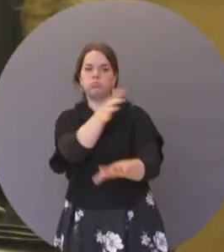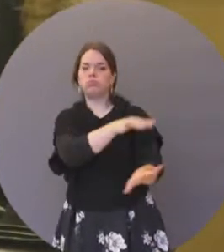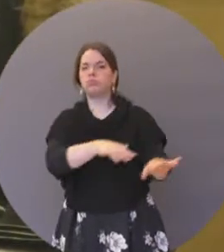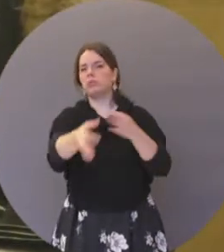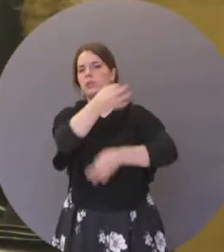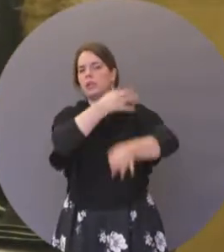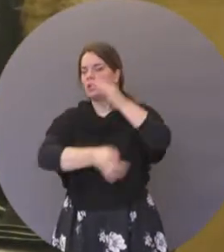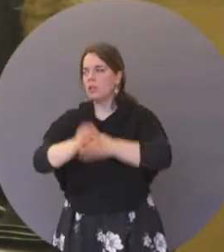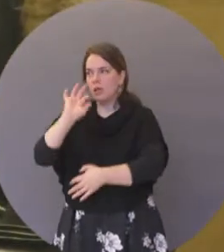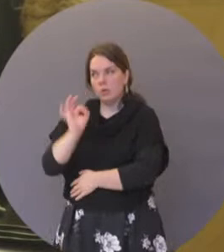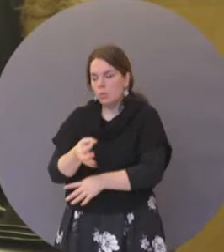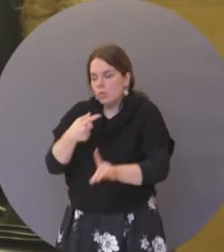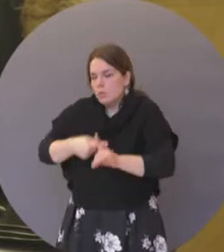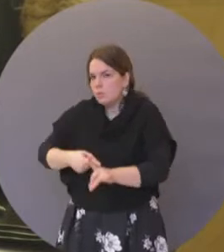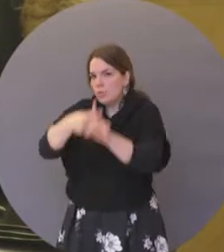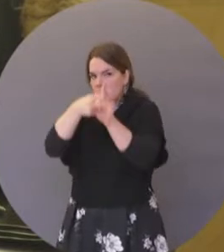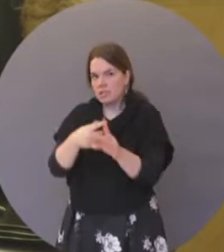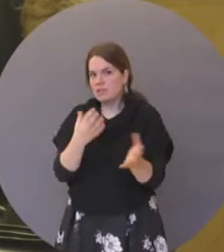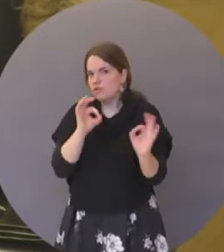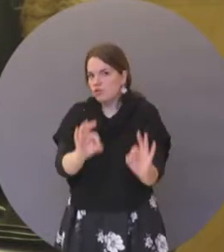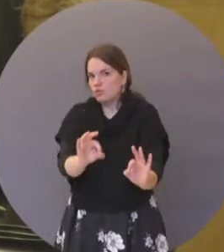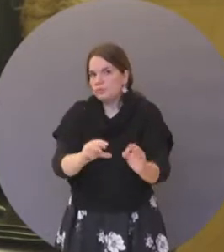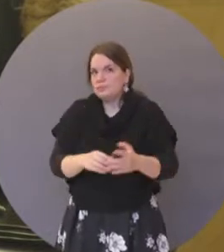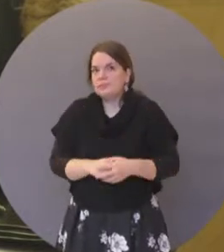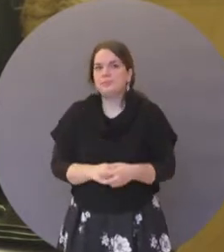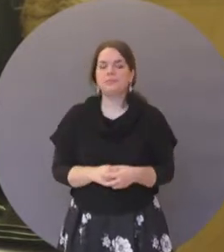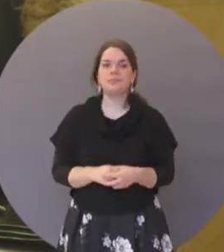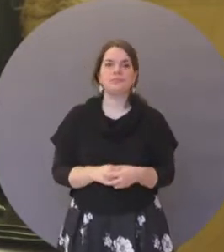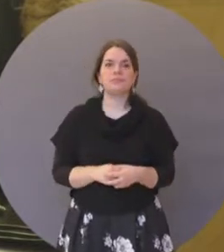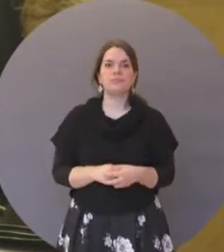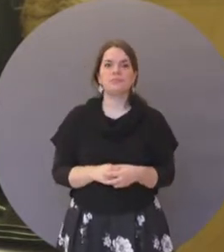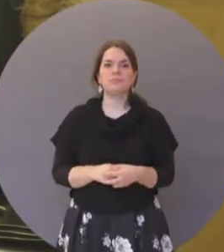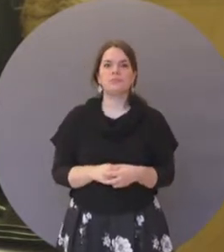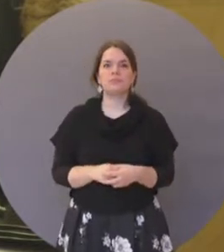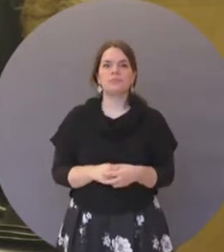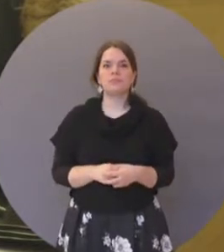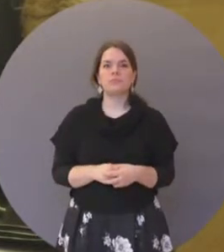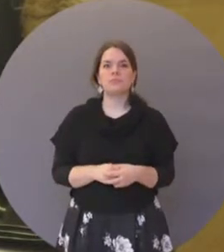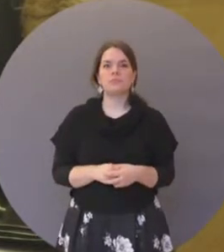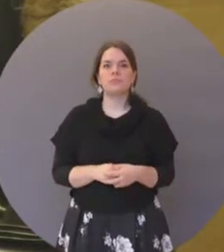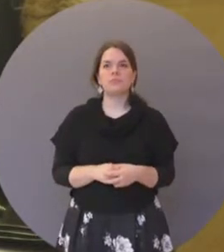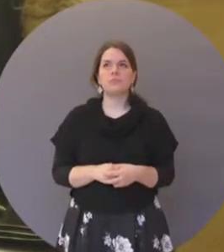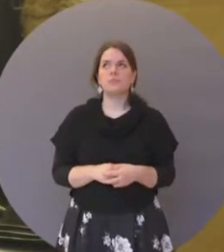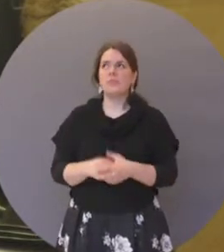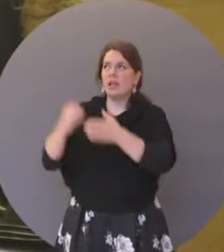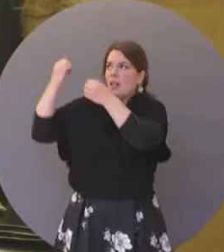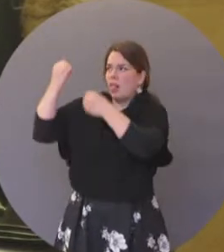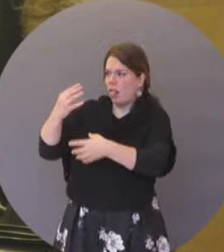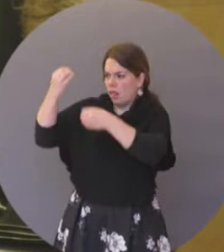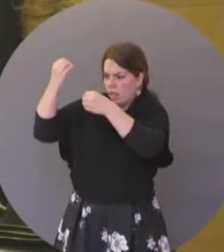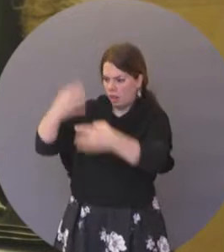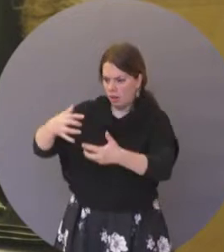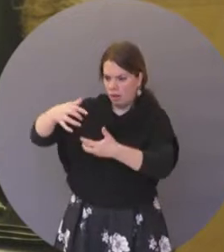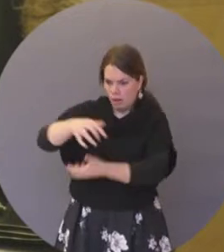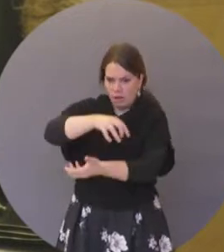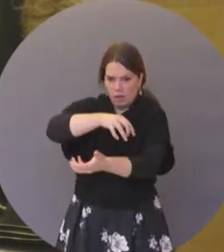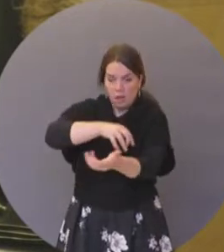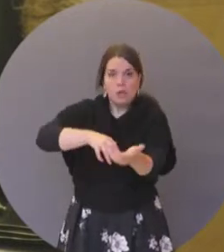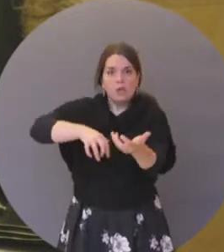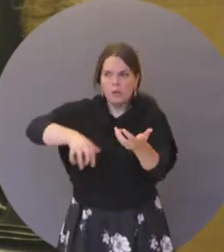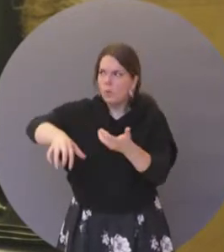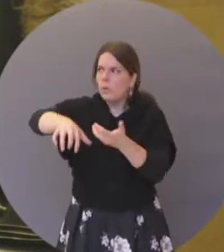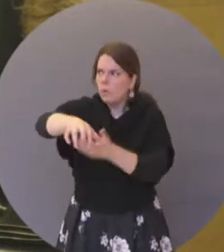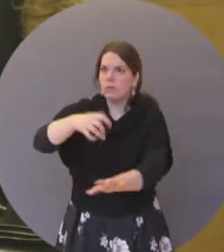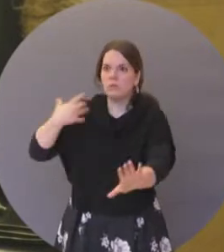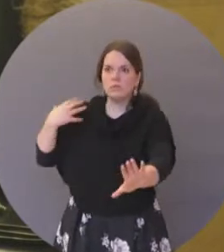positif des actions menées dans ce cadre là les crises nous pouvons le dire nous en traversons un certain nombre depuis